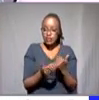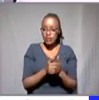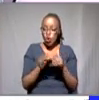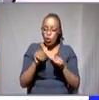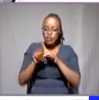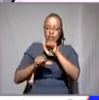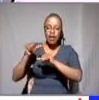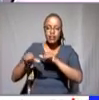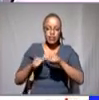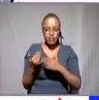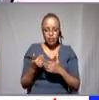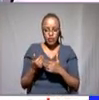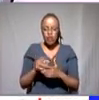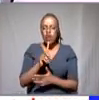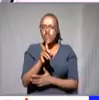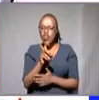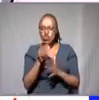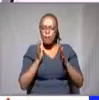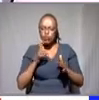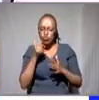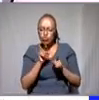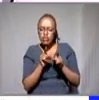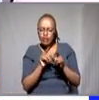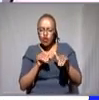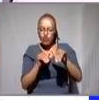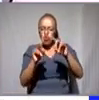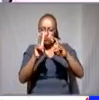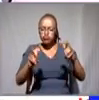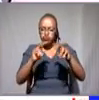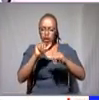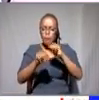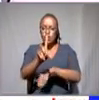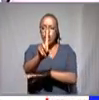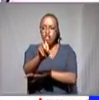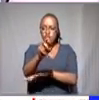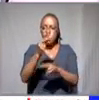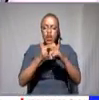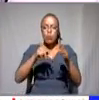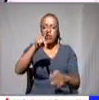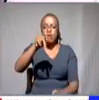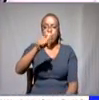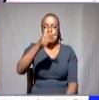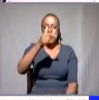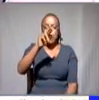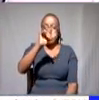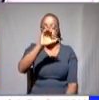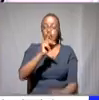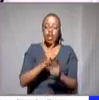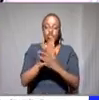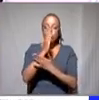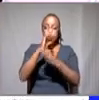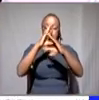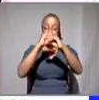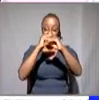scientist ni virologist ka ni mundu ukoragwo kirubwa ni no horwe yuthuthuria wa virus so keneta Patrick Mwaura kuhitukira Skype mweno